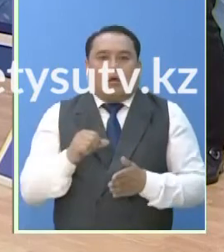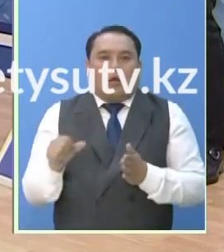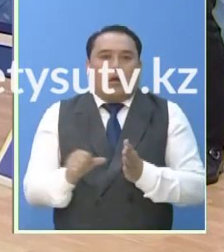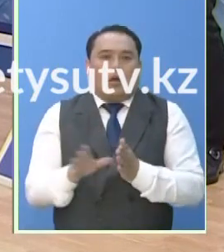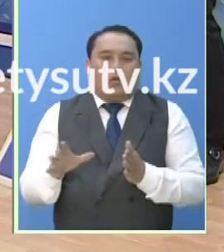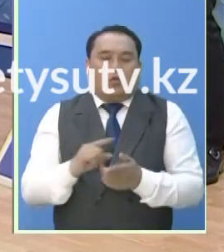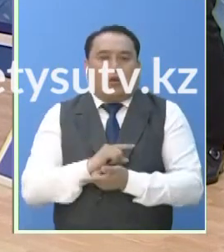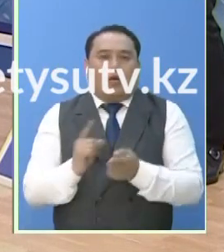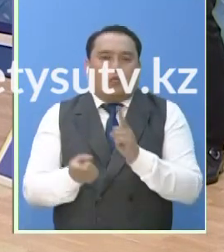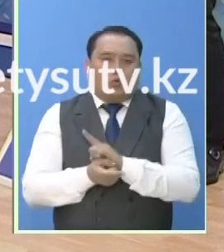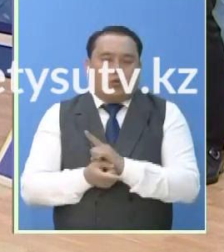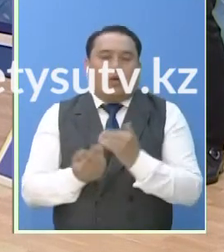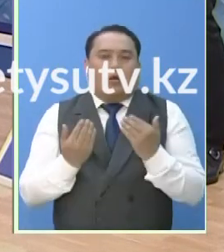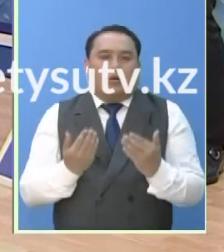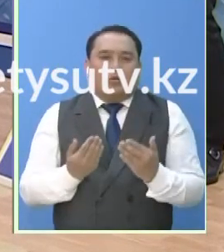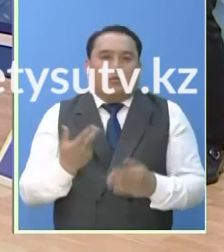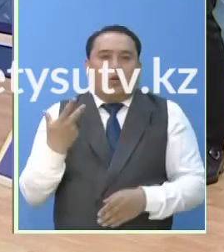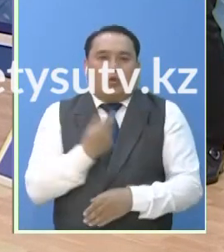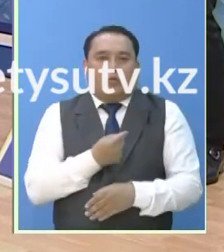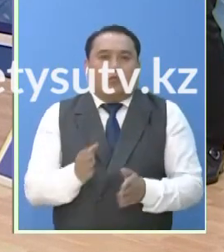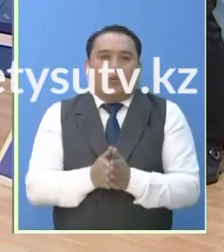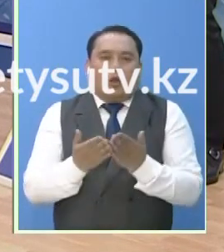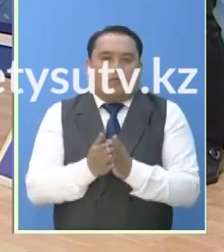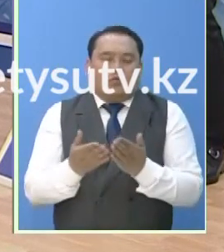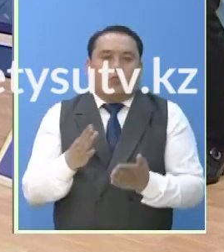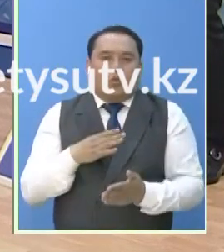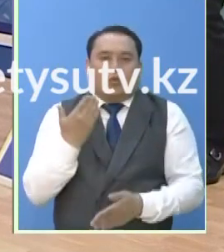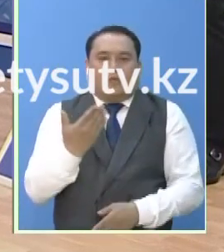атыр. А кезинде прививочный